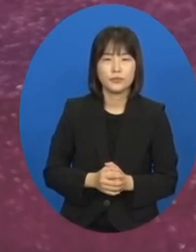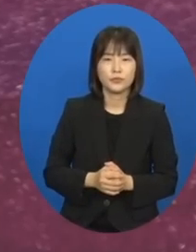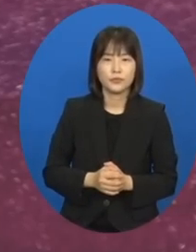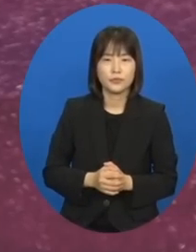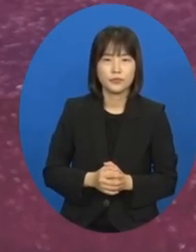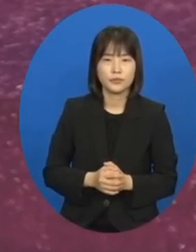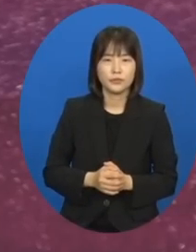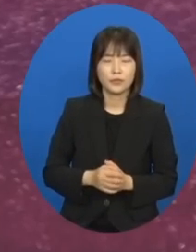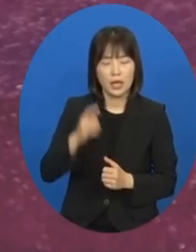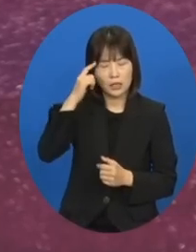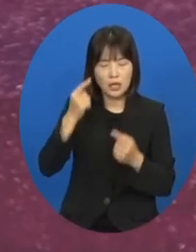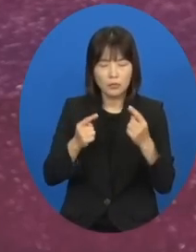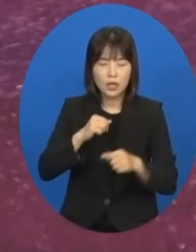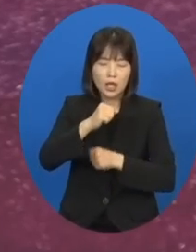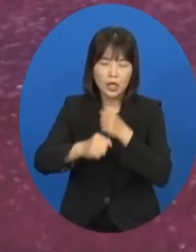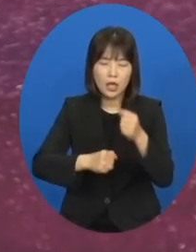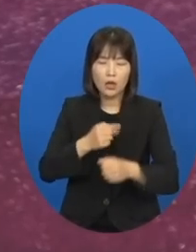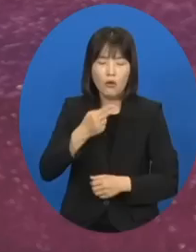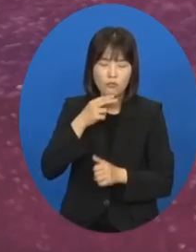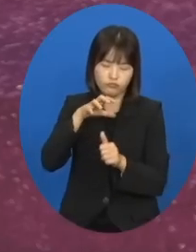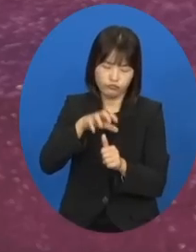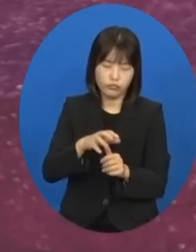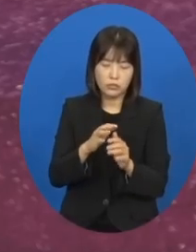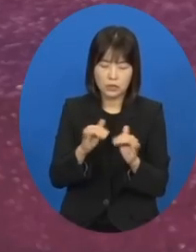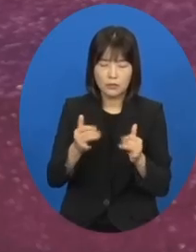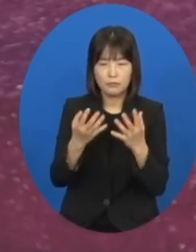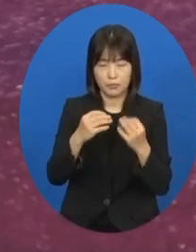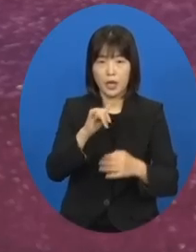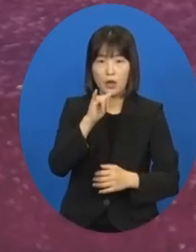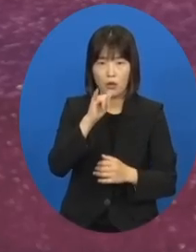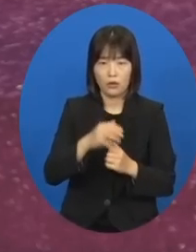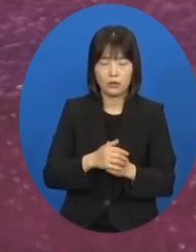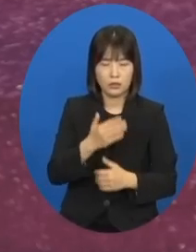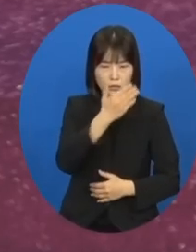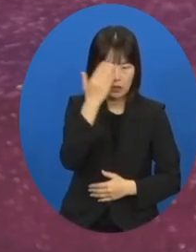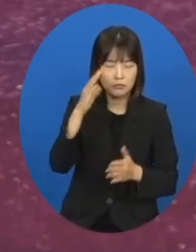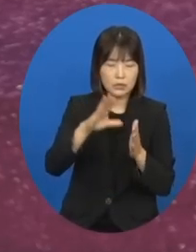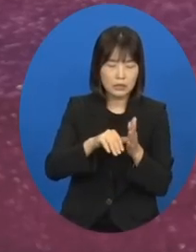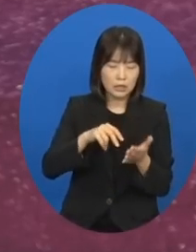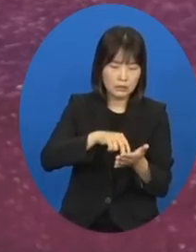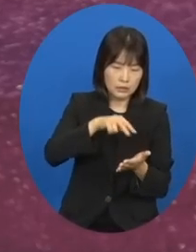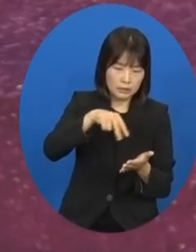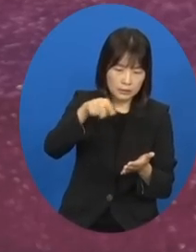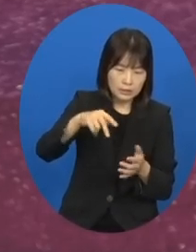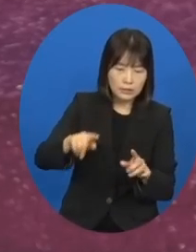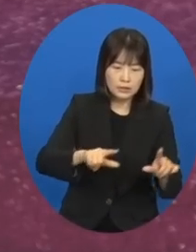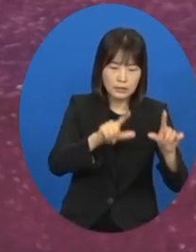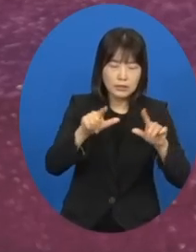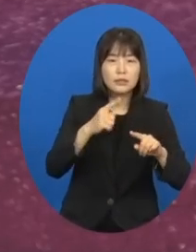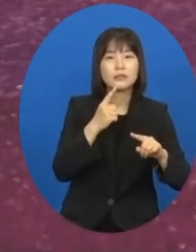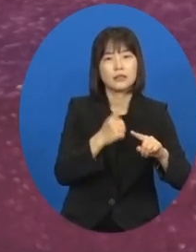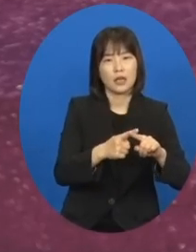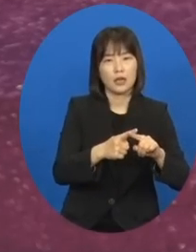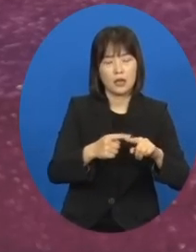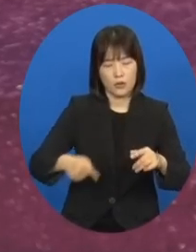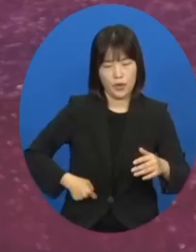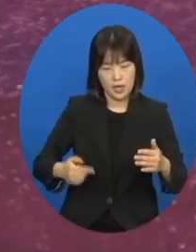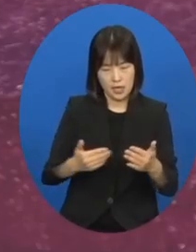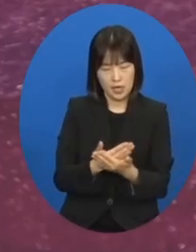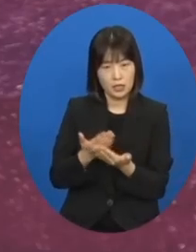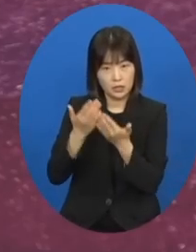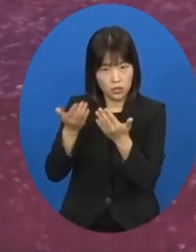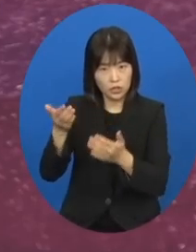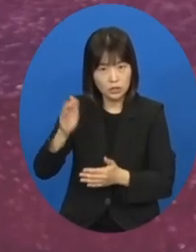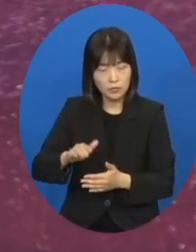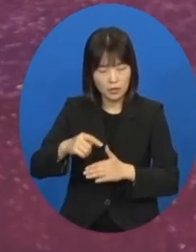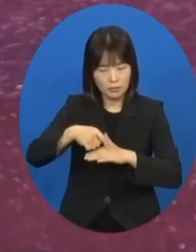자유롭지 못한 분이 너무나 많다는 거예요 젊은 시절에 방탕하게 살다가 회개는 했지만